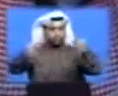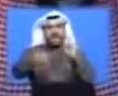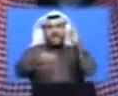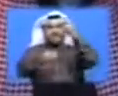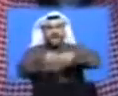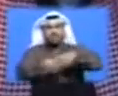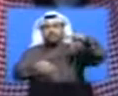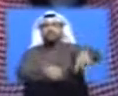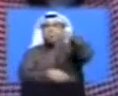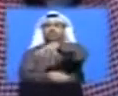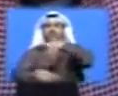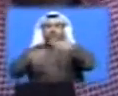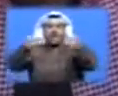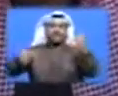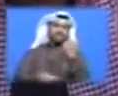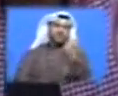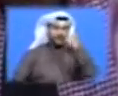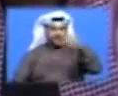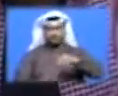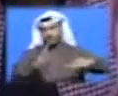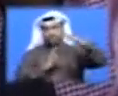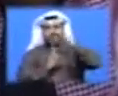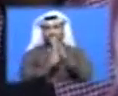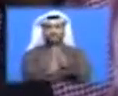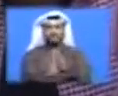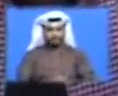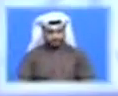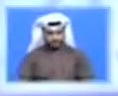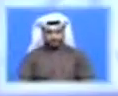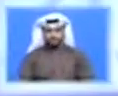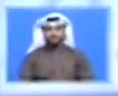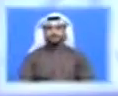في منظومة مجلس التعاون.